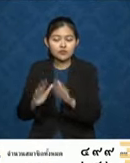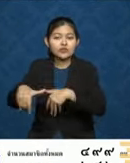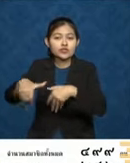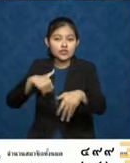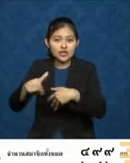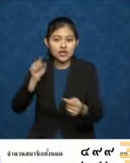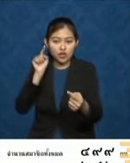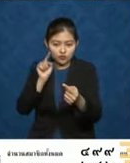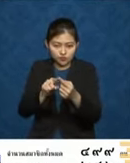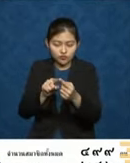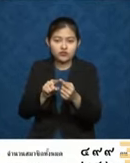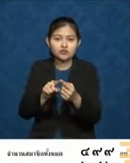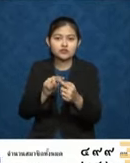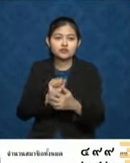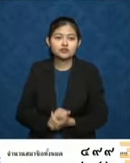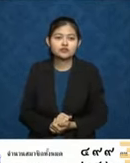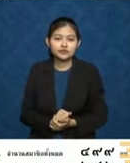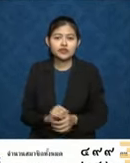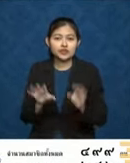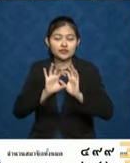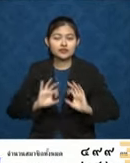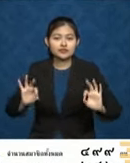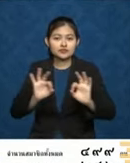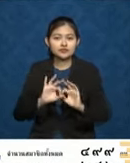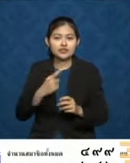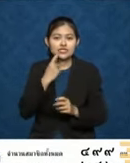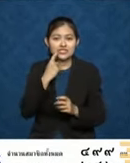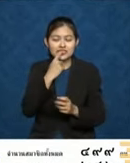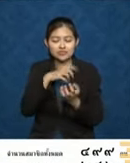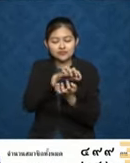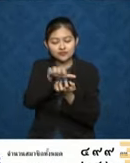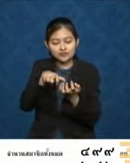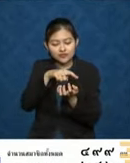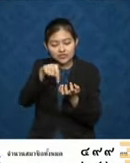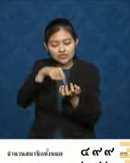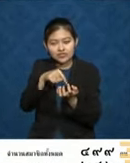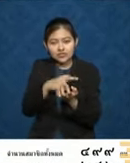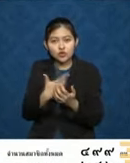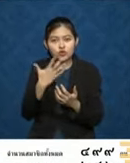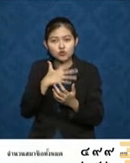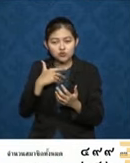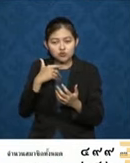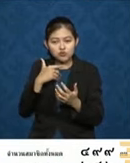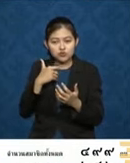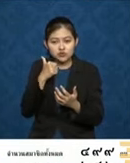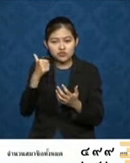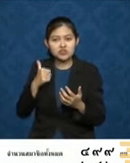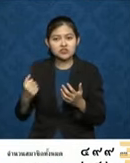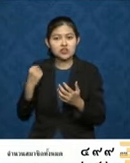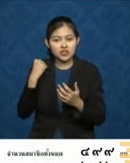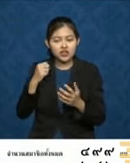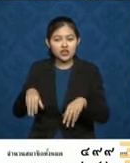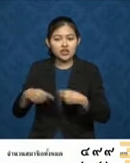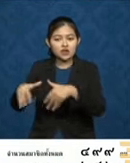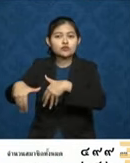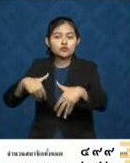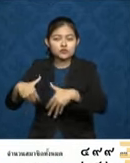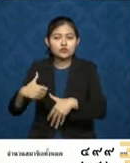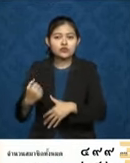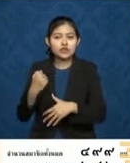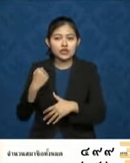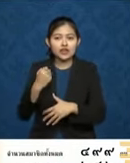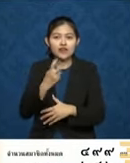ทางทันตกรรมมากขึ้นที่สำคัญสุขภาพช่องปากที่ดีจะนำสู่สุขภาพที่ดีของพี่น้องประชาชนค่ะขอบคุณ